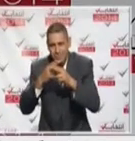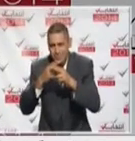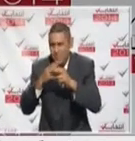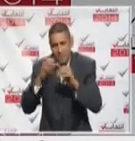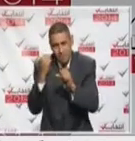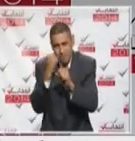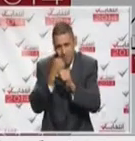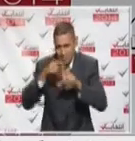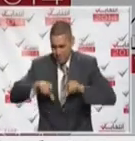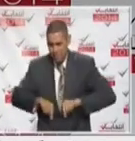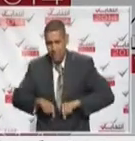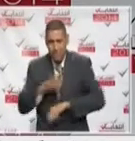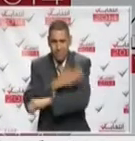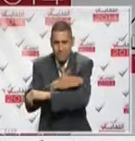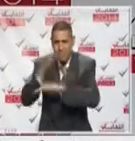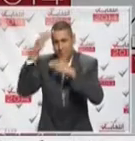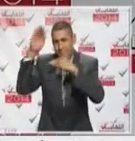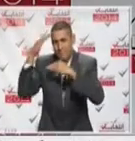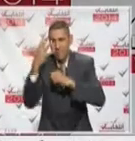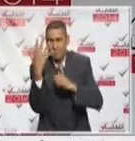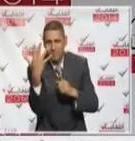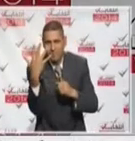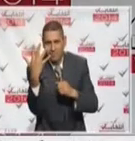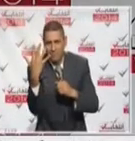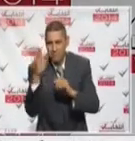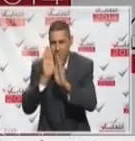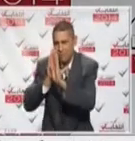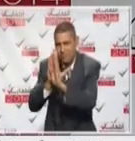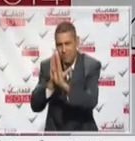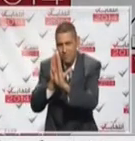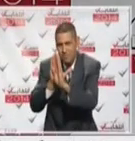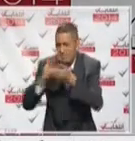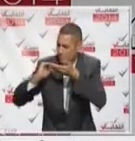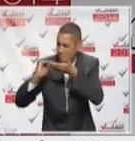مصالح عمالنا في الخارج خامسا دعم